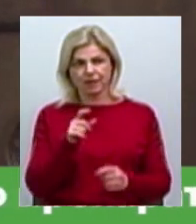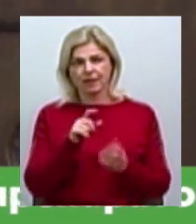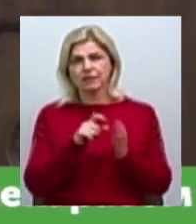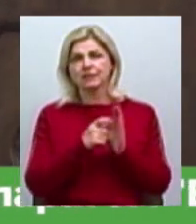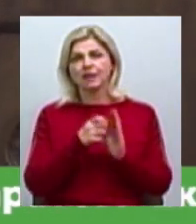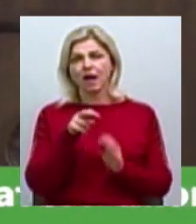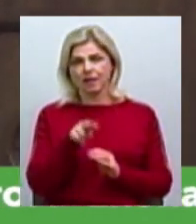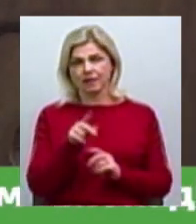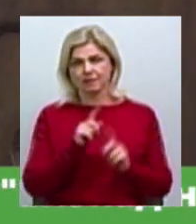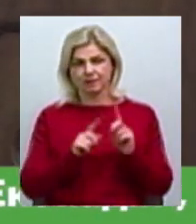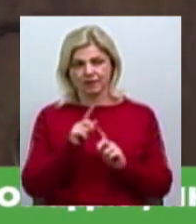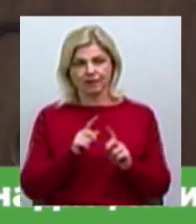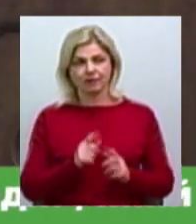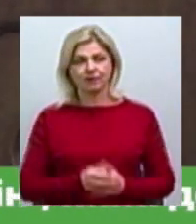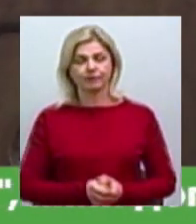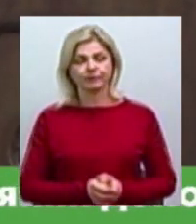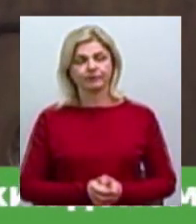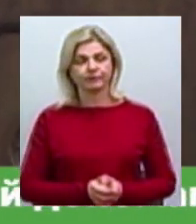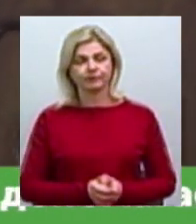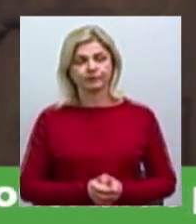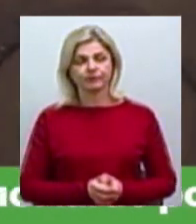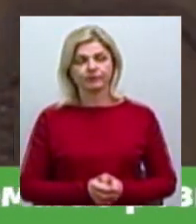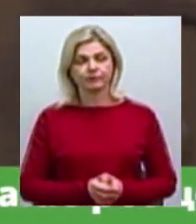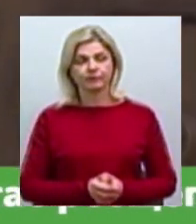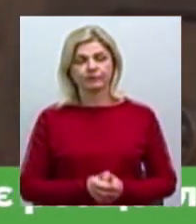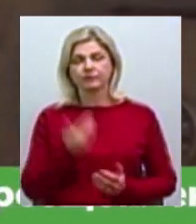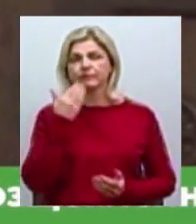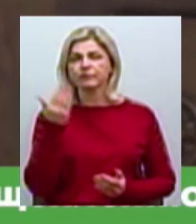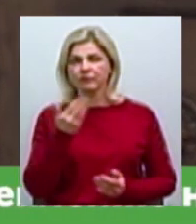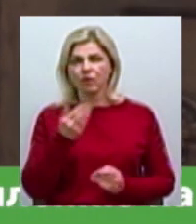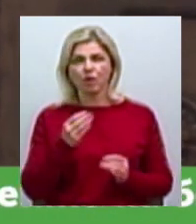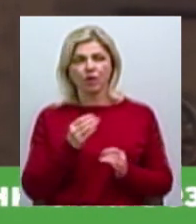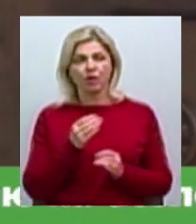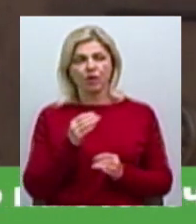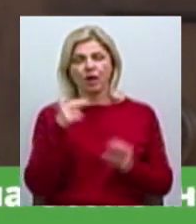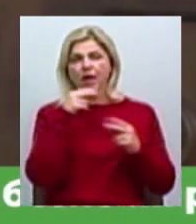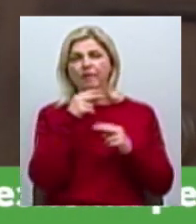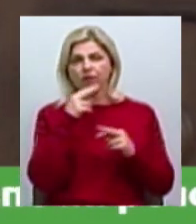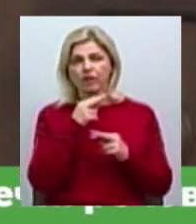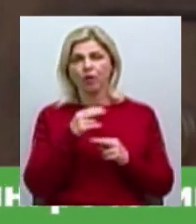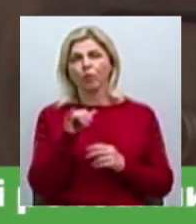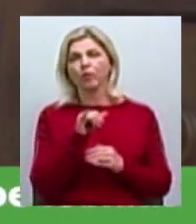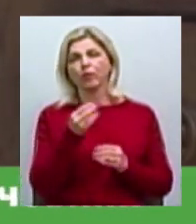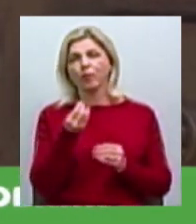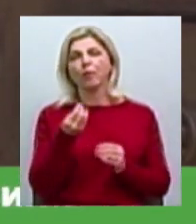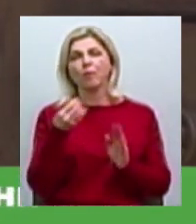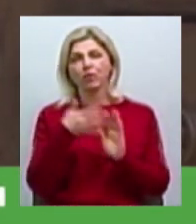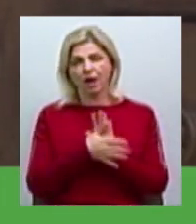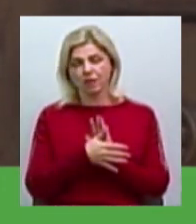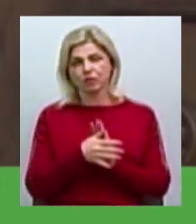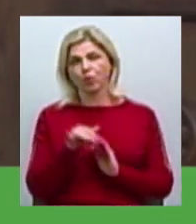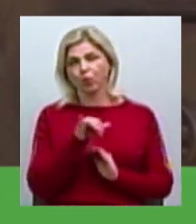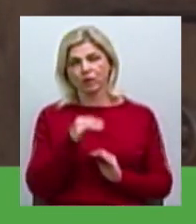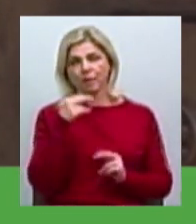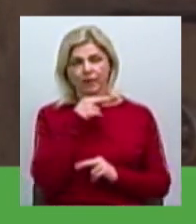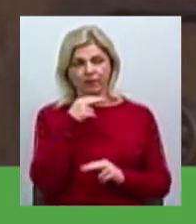каналів та оброблено препаратом «Еконодін», який способствує руйнуванню